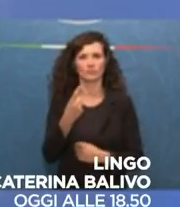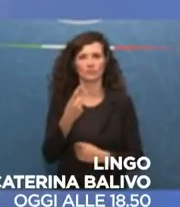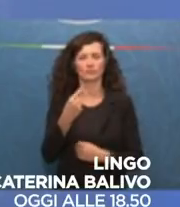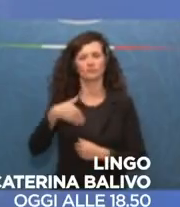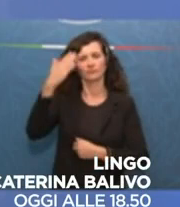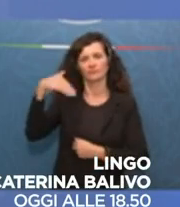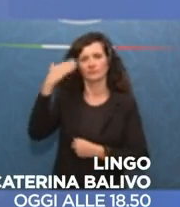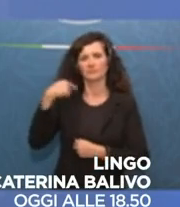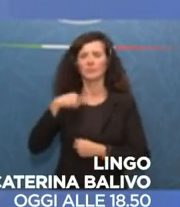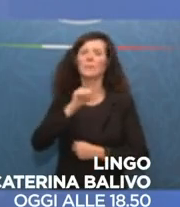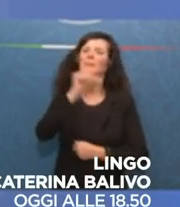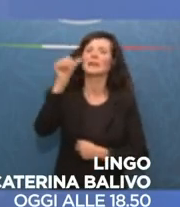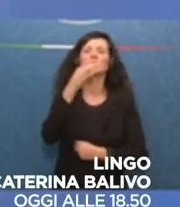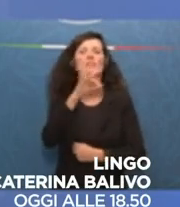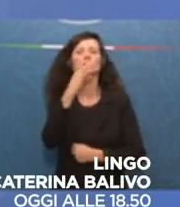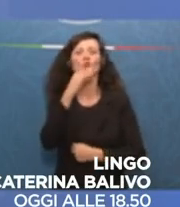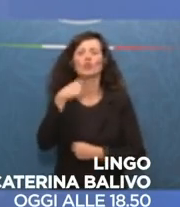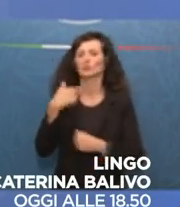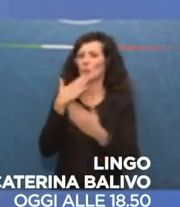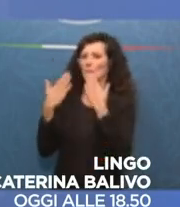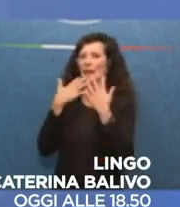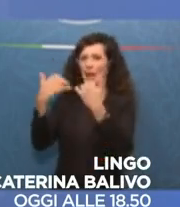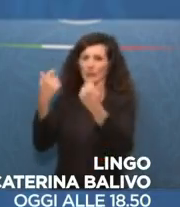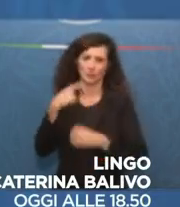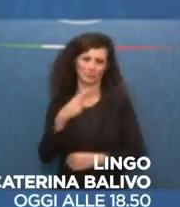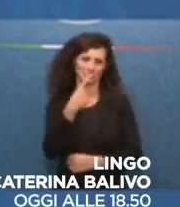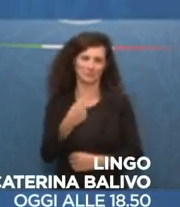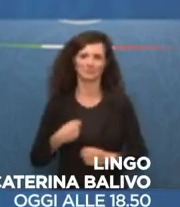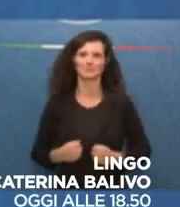che fece in Parlamento. Ilario Lombardo.